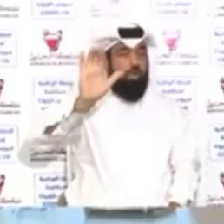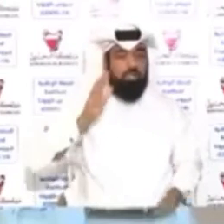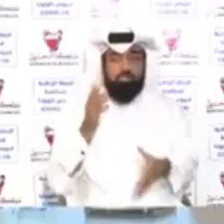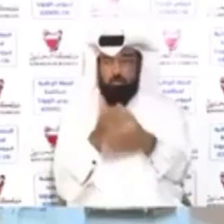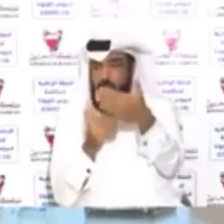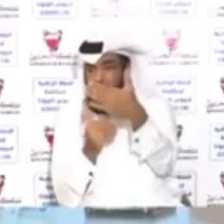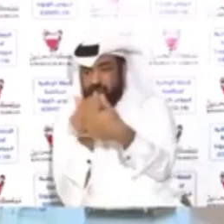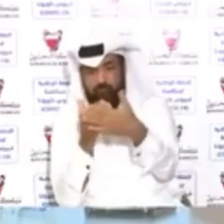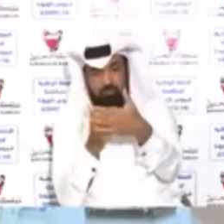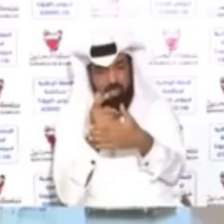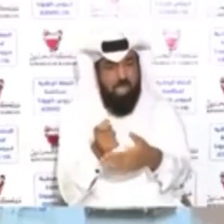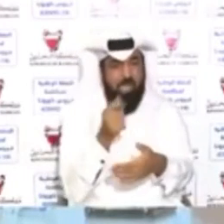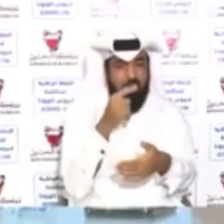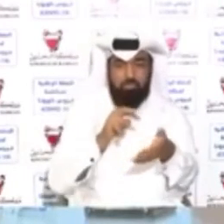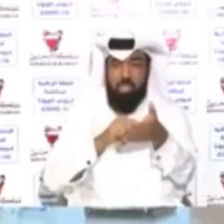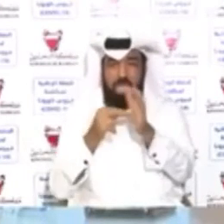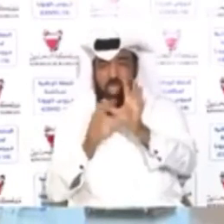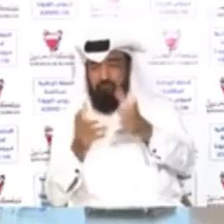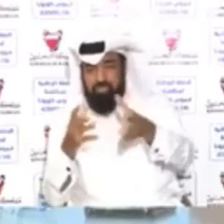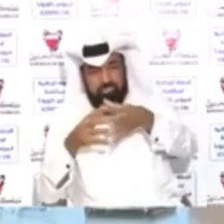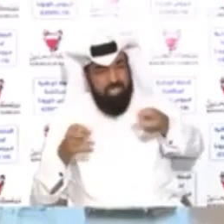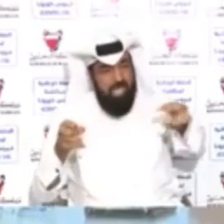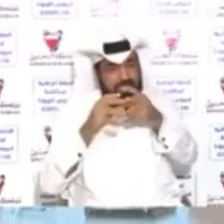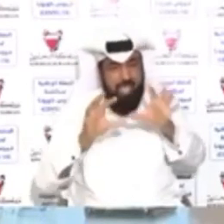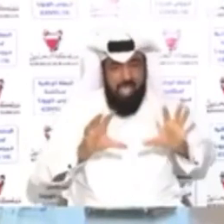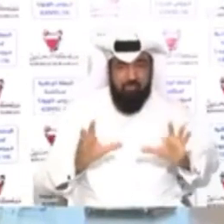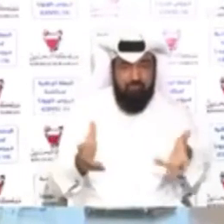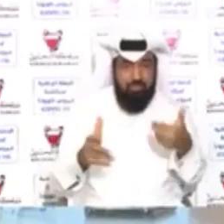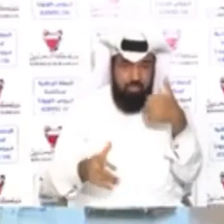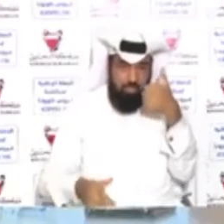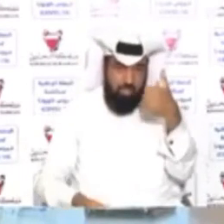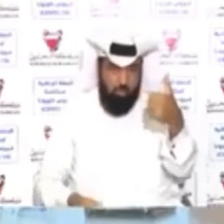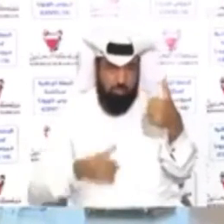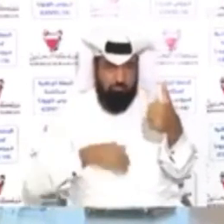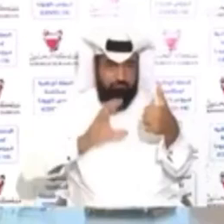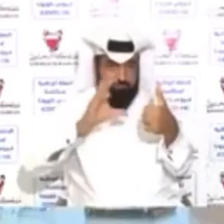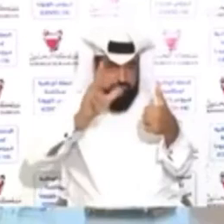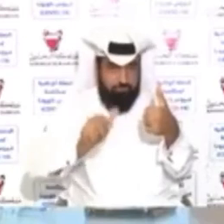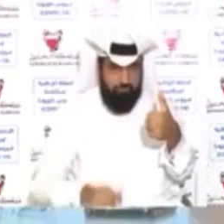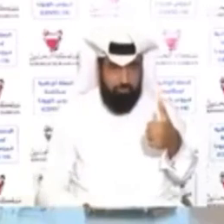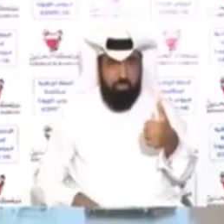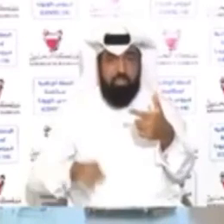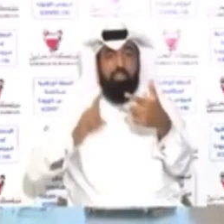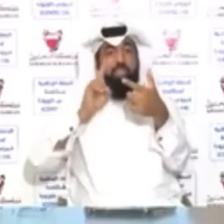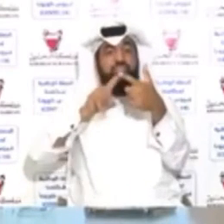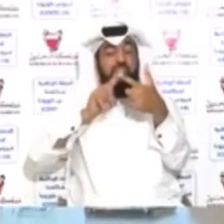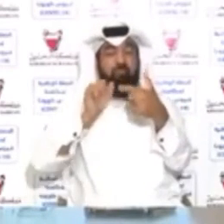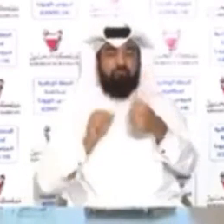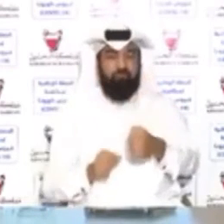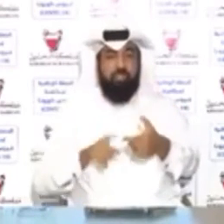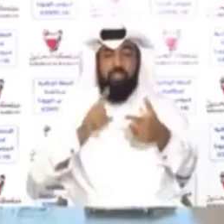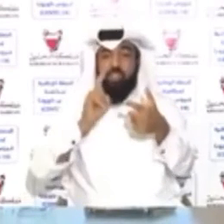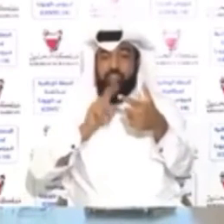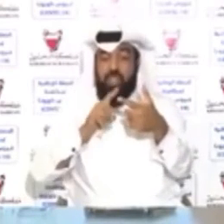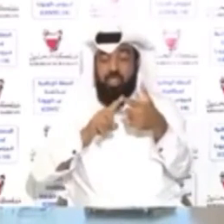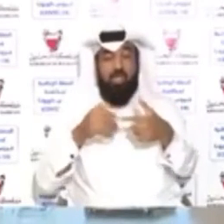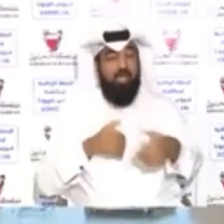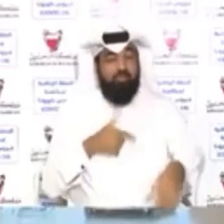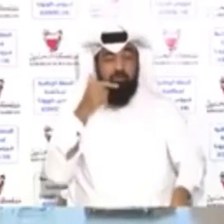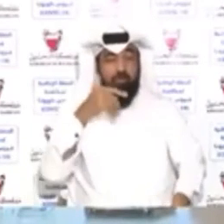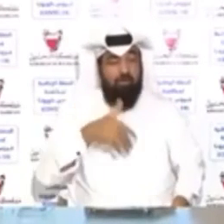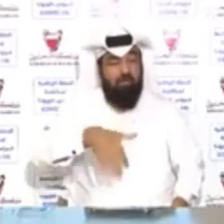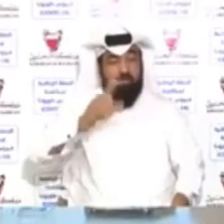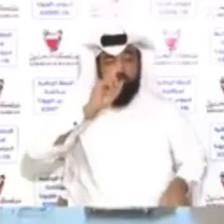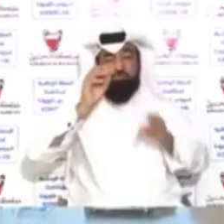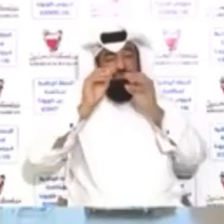تكون في هذا العلاج، فهذه أول شيء حبيت أنا أقوله يعني بصفة دورية. الشيء الثاني اللي احنا دائما نسويه اللي